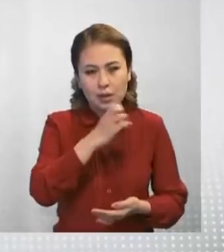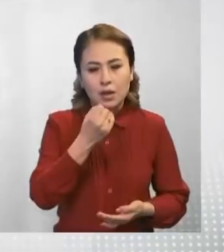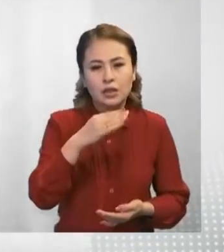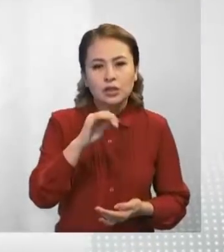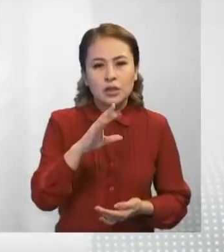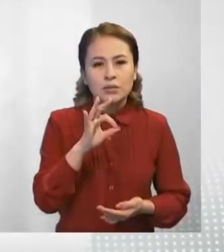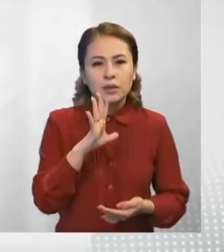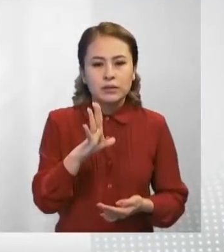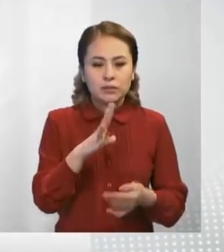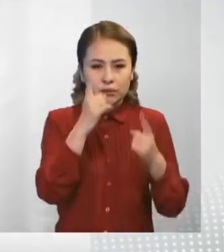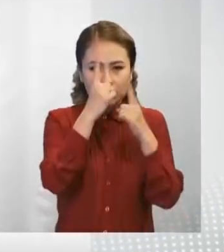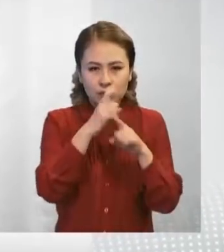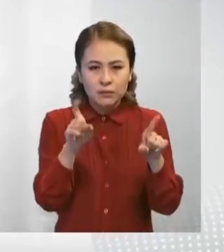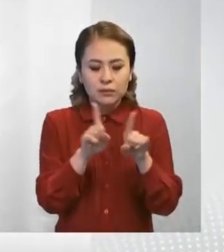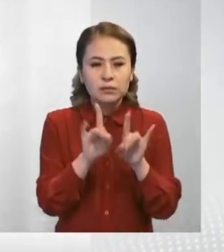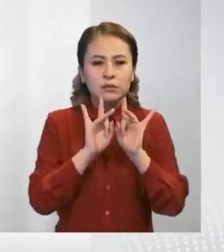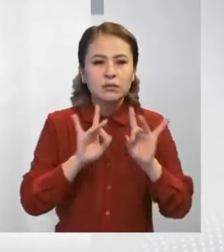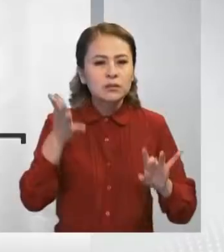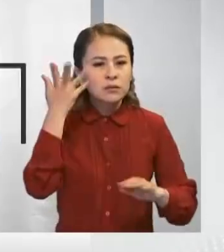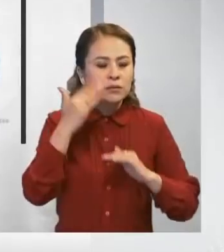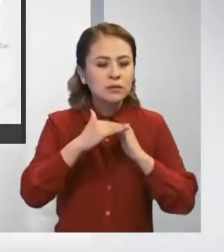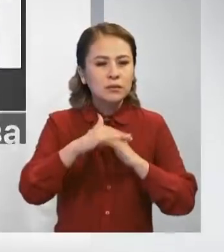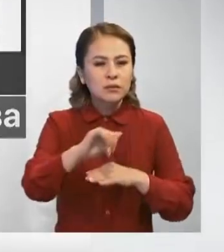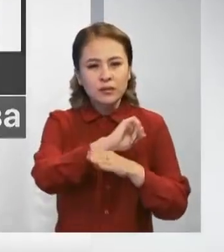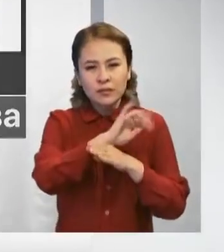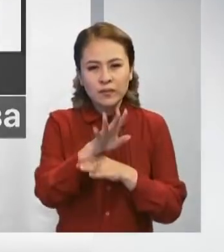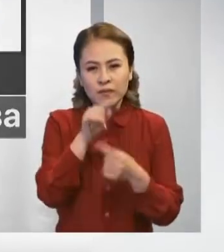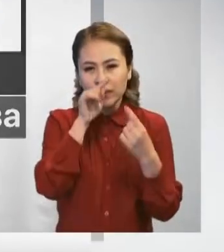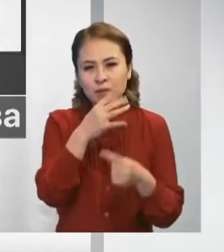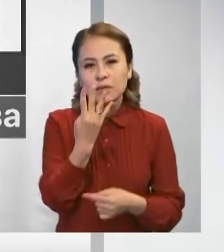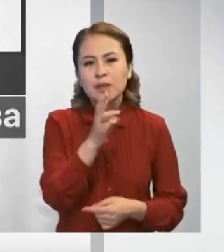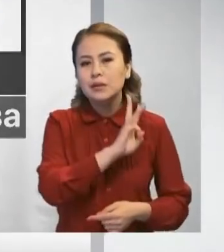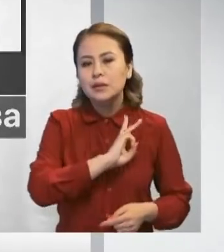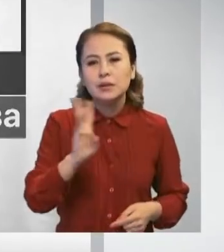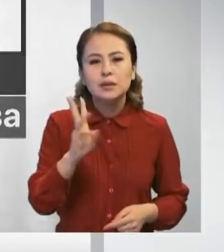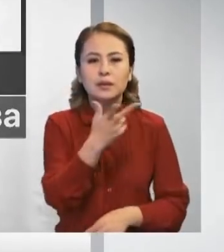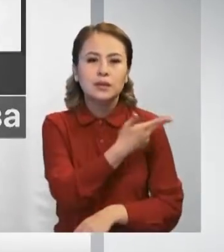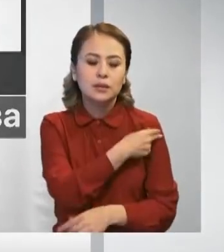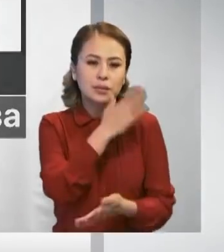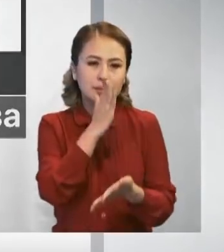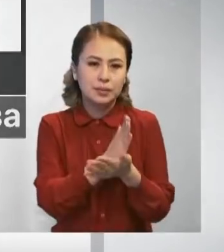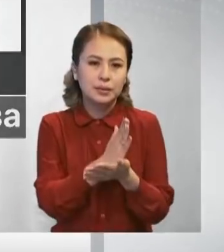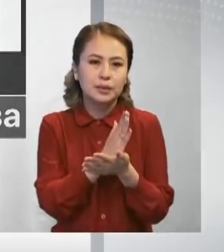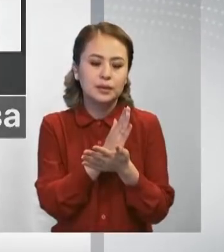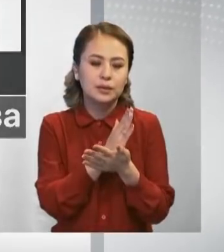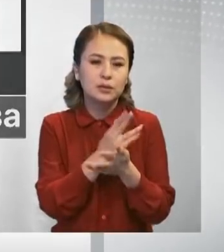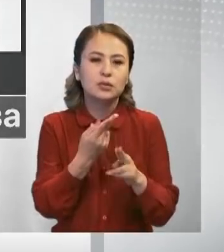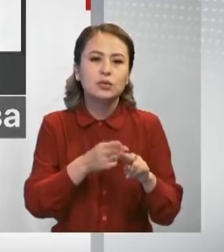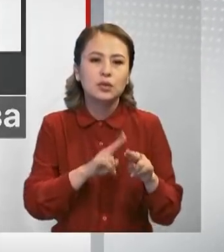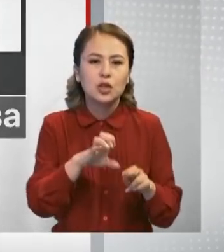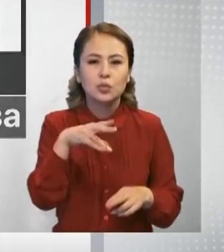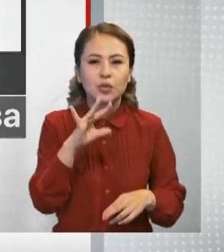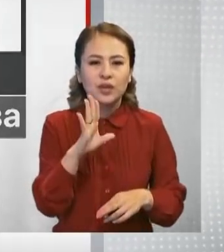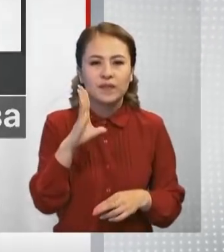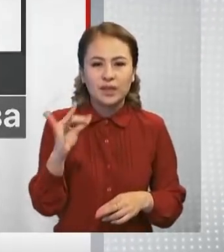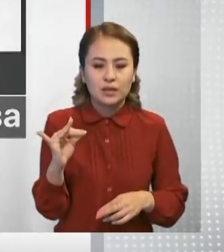санитарлық дәрігері Айжан Есмағамбетова мәлімдеді. Оның айтуынша, елімізде коронавирусқа қарсы 4 миллионнан астам вакцина бар,